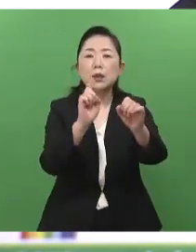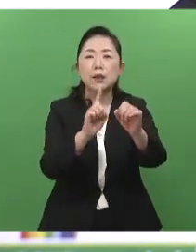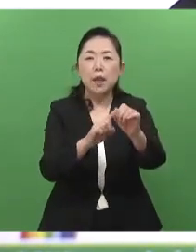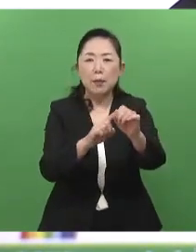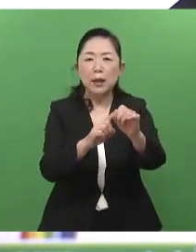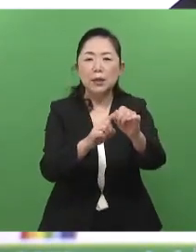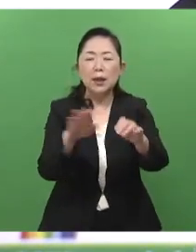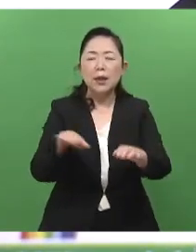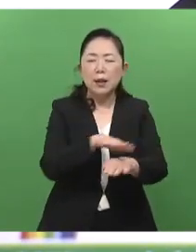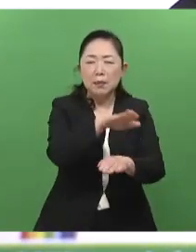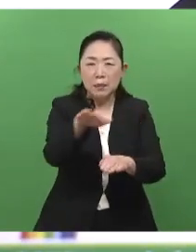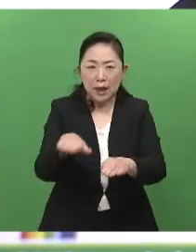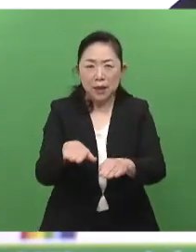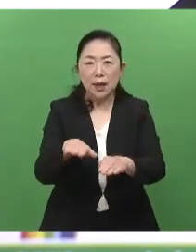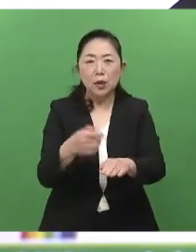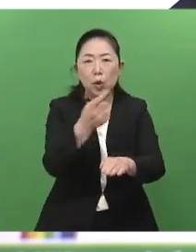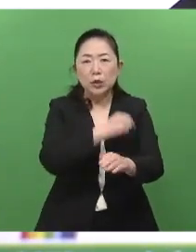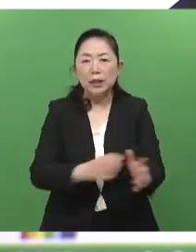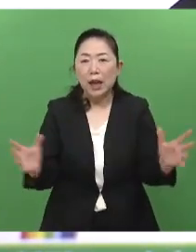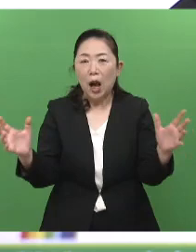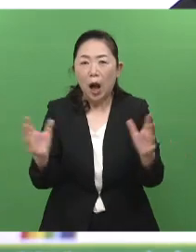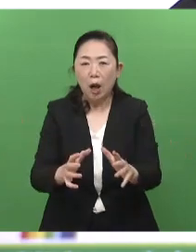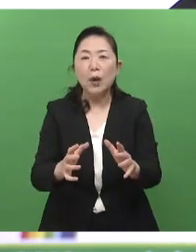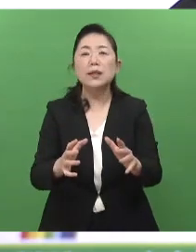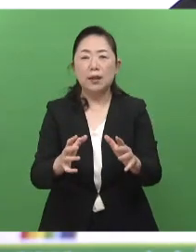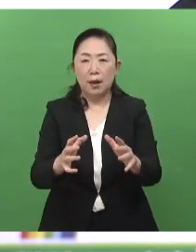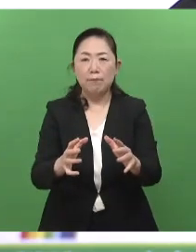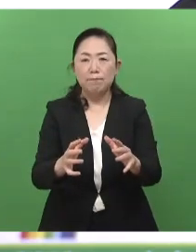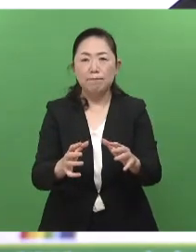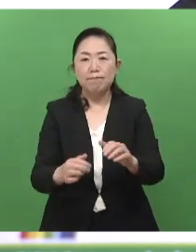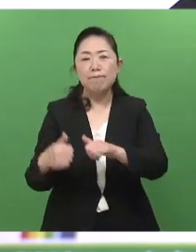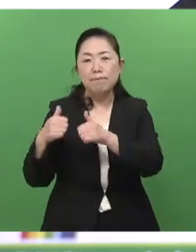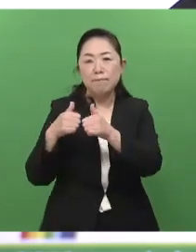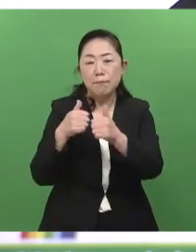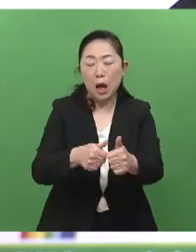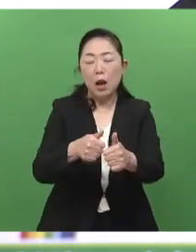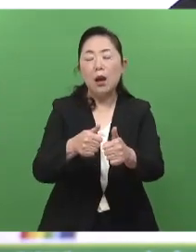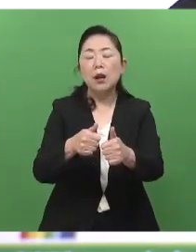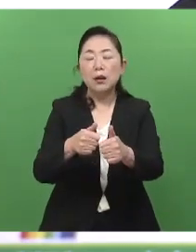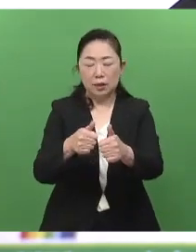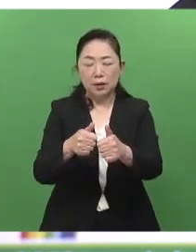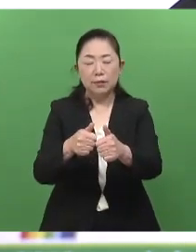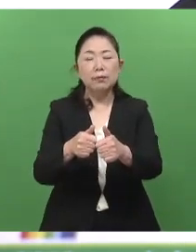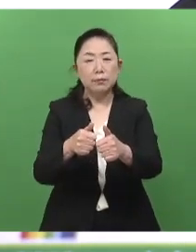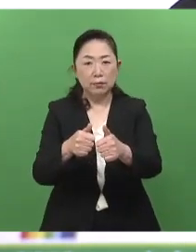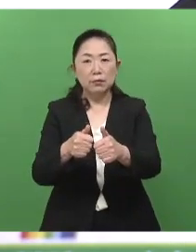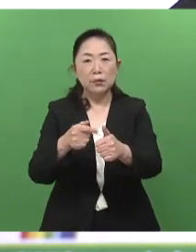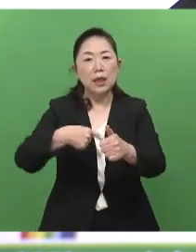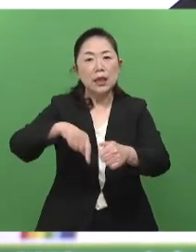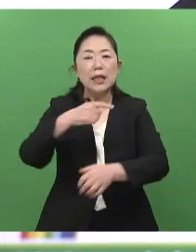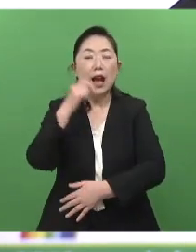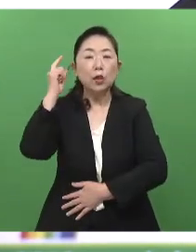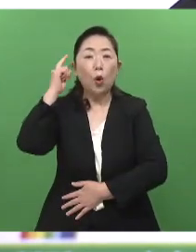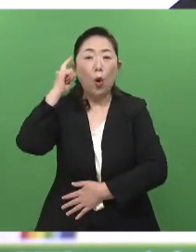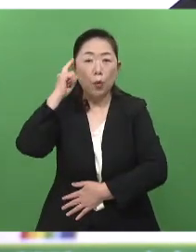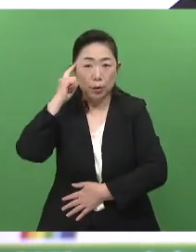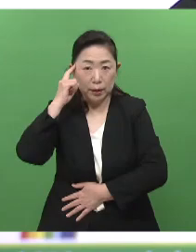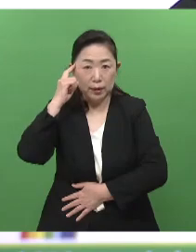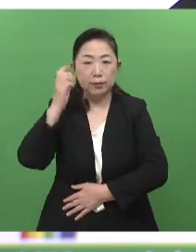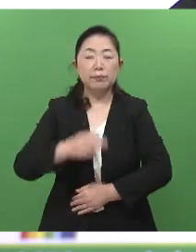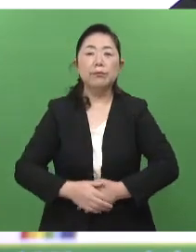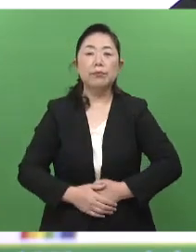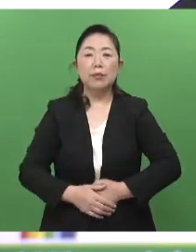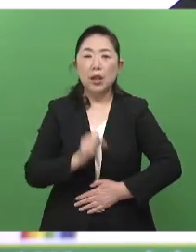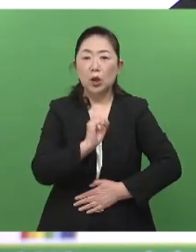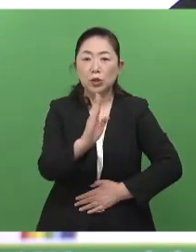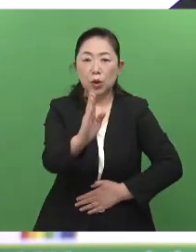結集して未来を切り開いていきたい、ご協力のほど改めてのお願いとさせていただきます。